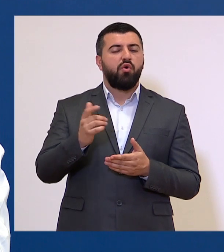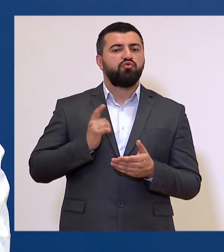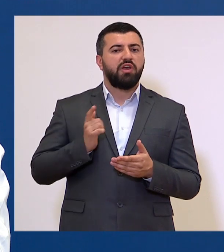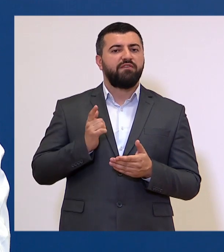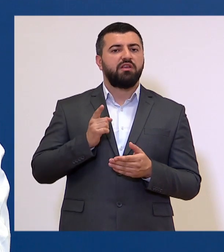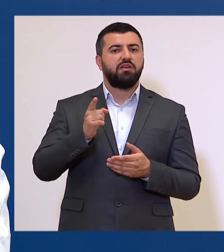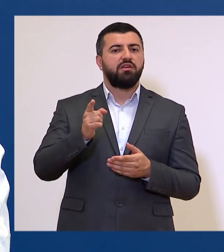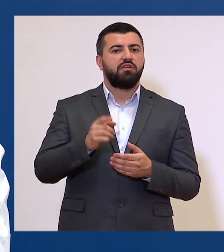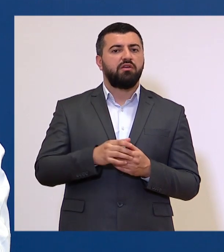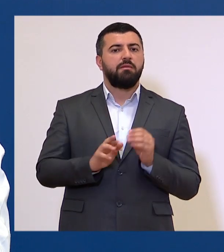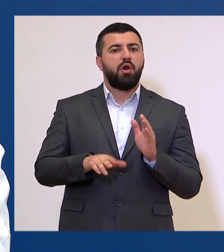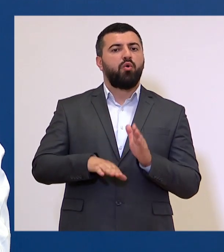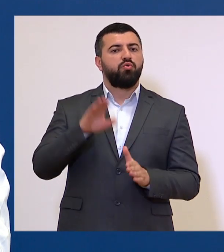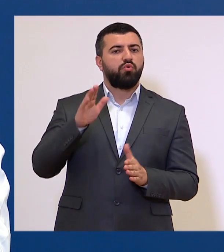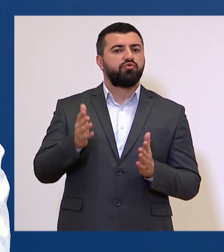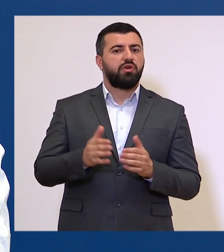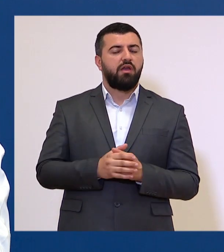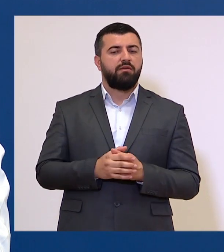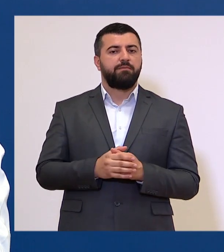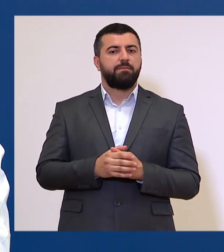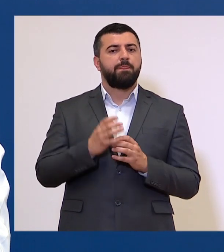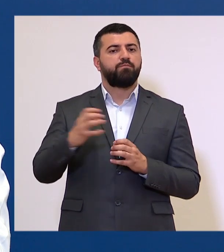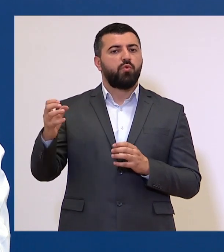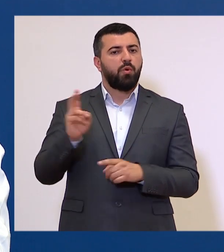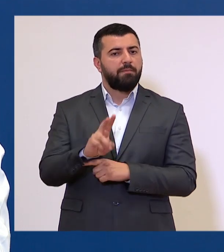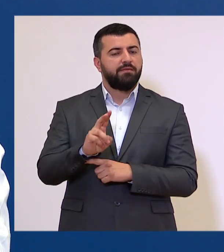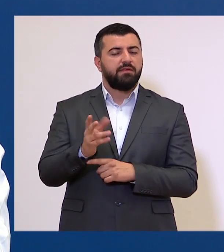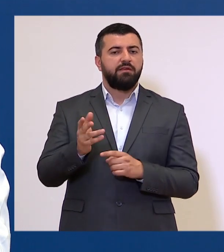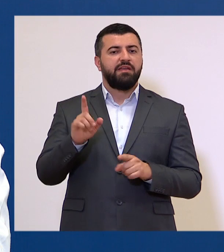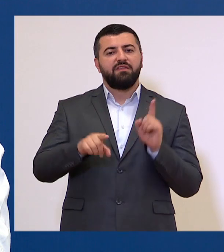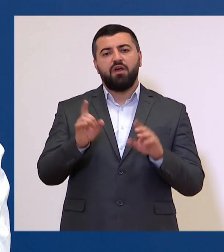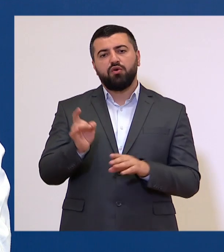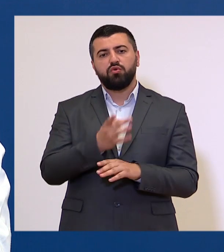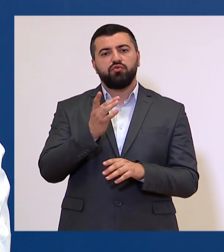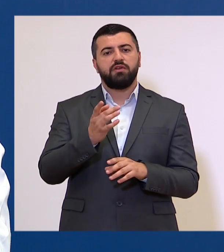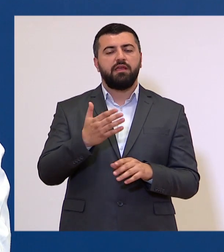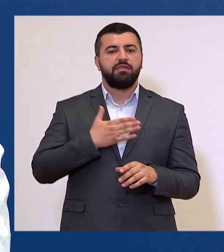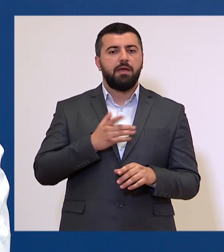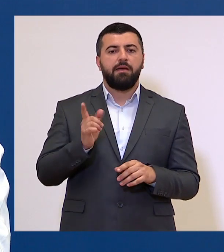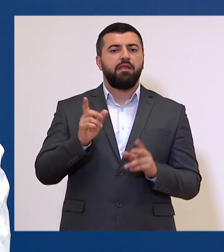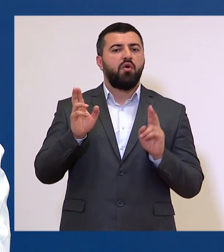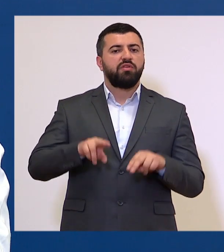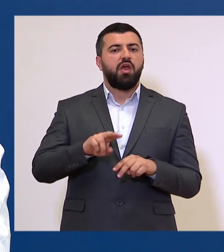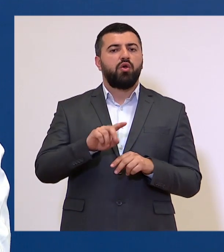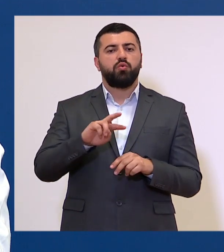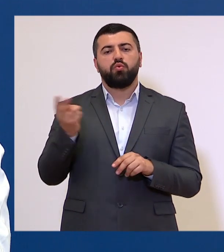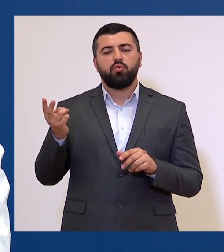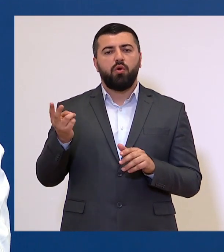zaočekivati je da traje malo duže. U svakom slučaju, nama ne preostaje ništa